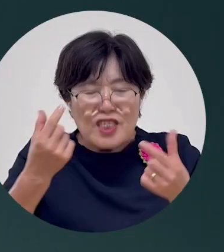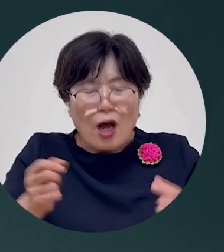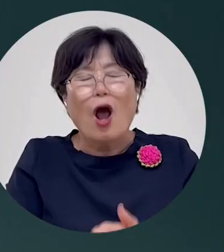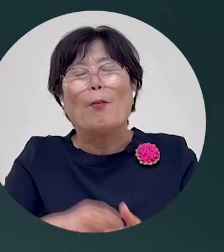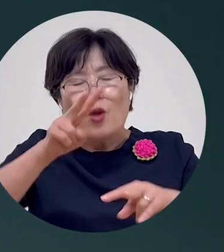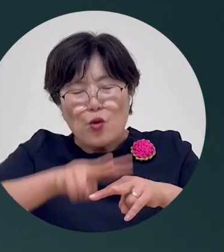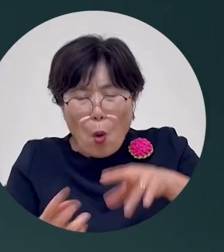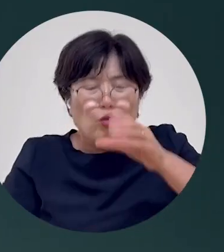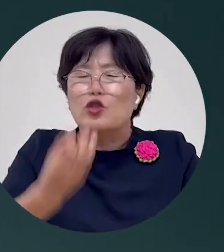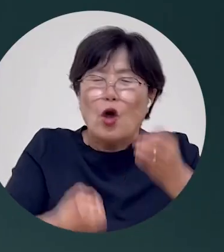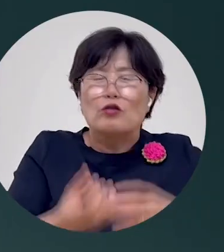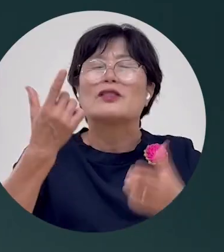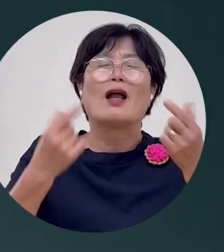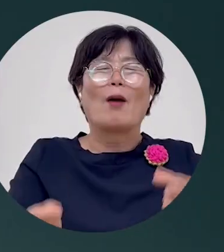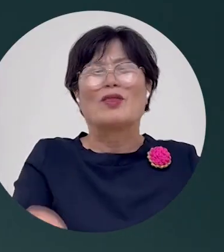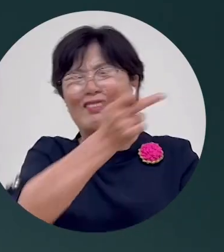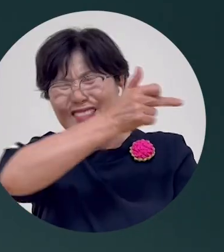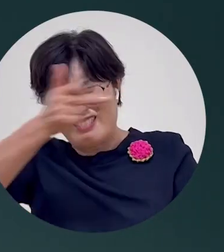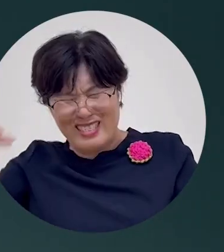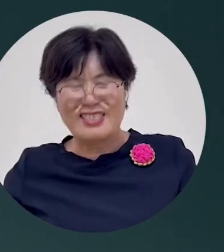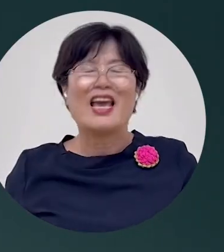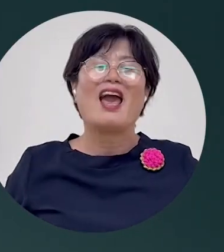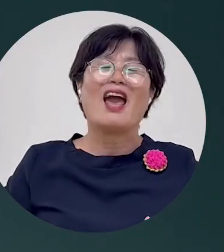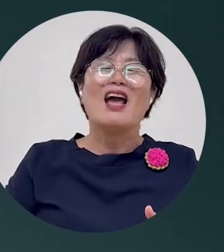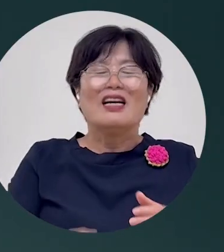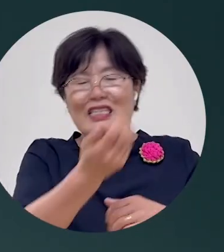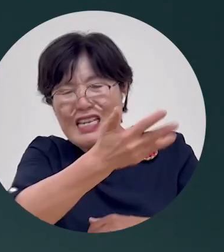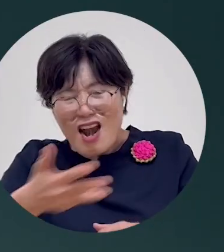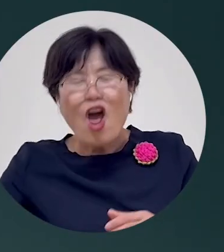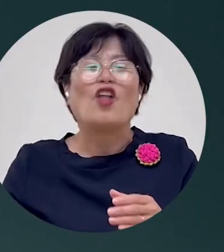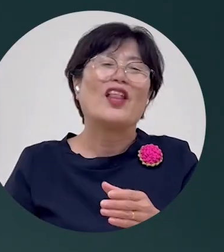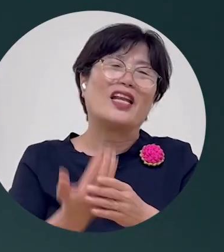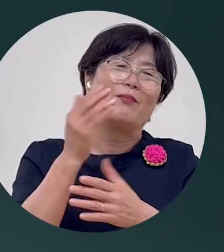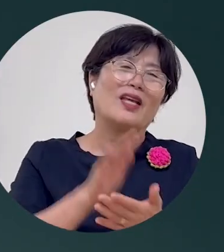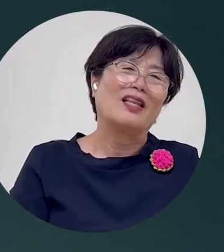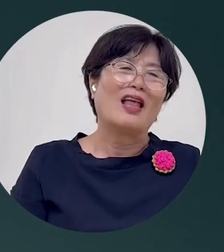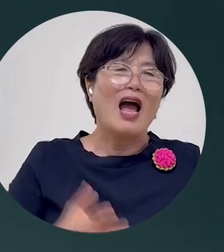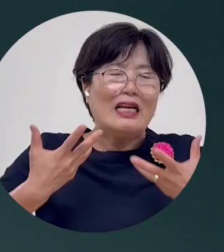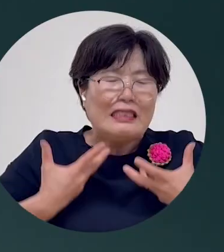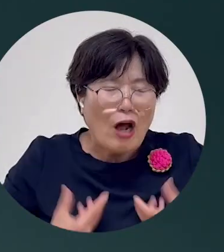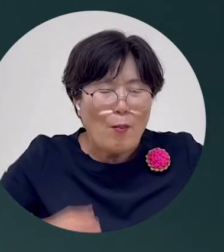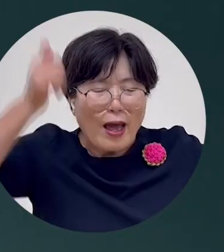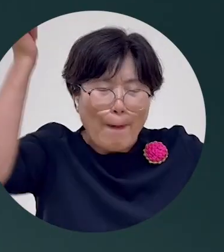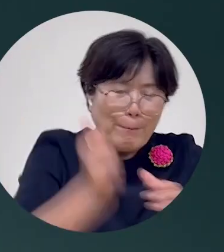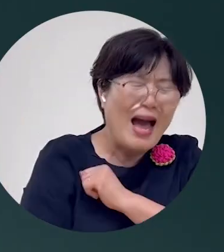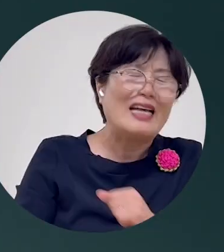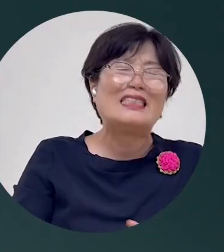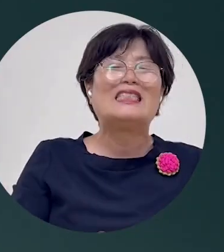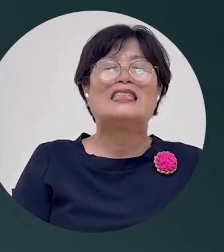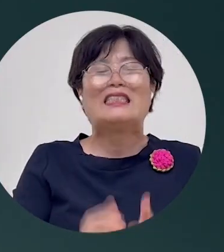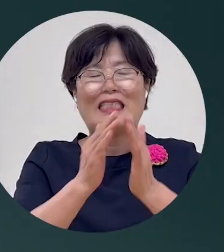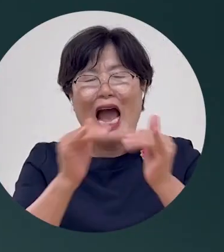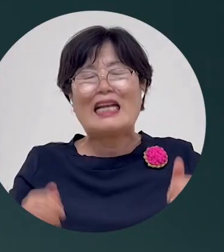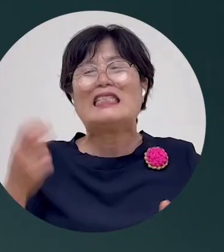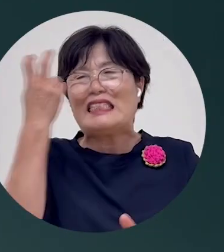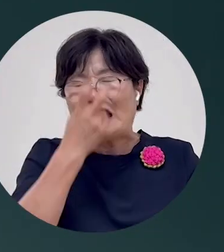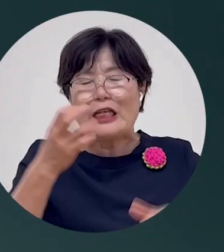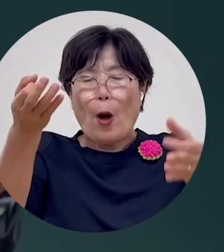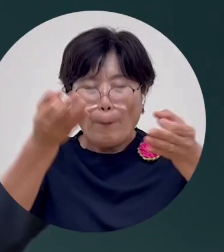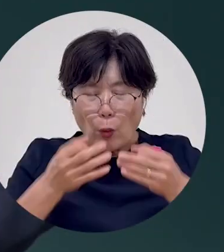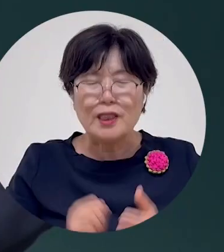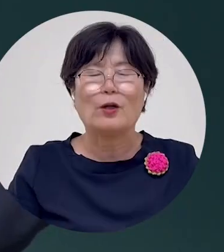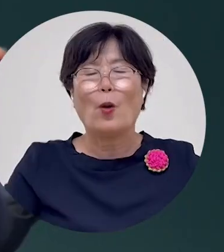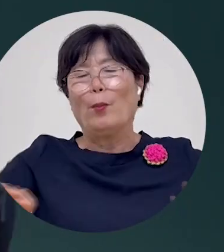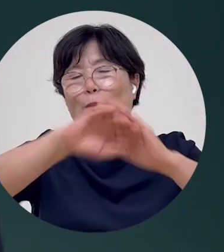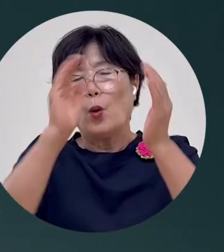솟아오릅니다. 사망의 권세에 매여 절망에 빠진 자들의 모든 죄를 지켜보시고 그 모든 죄를